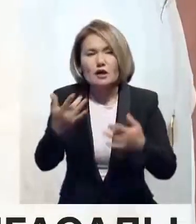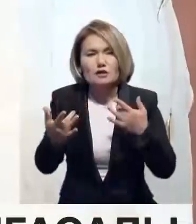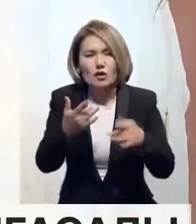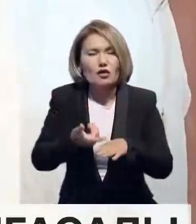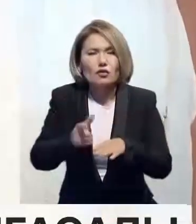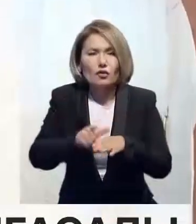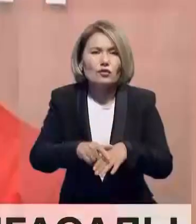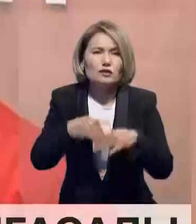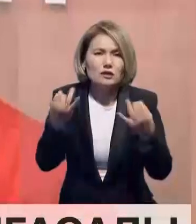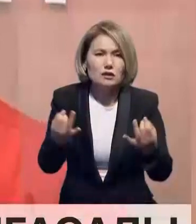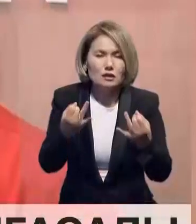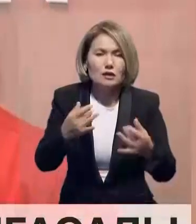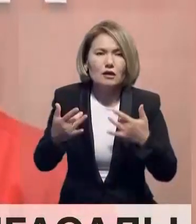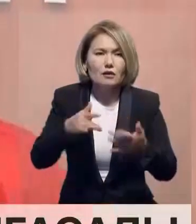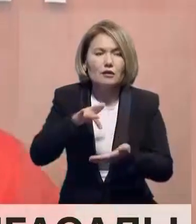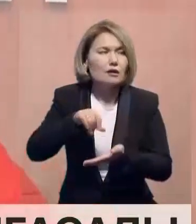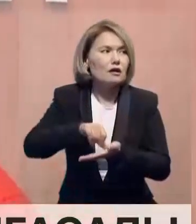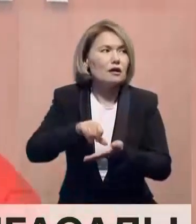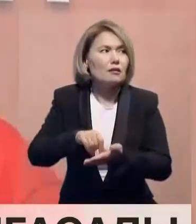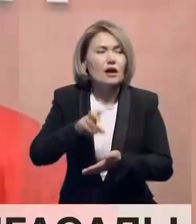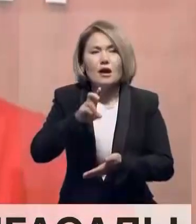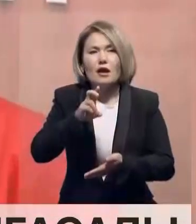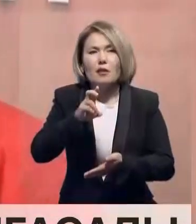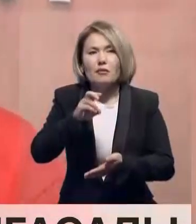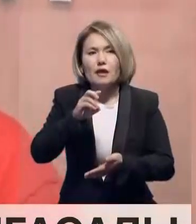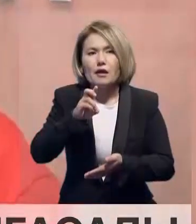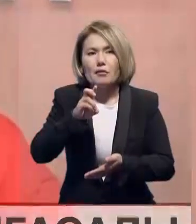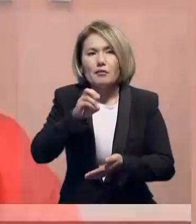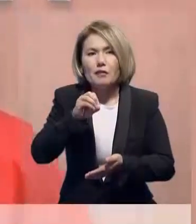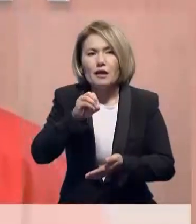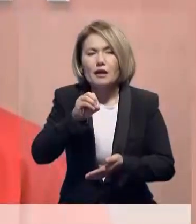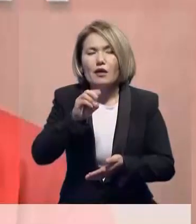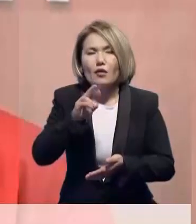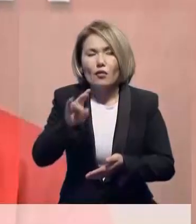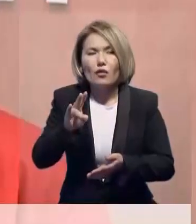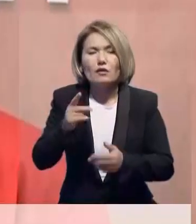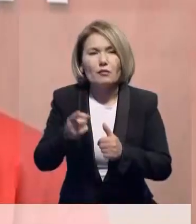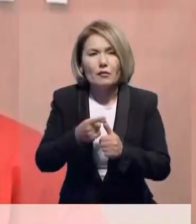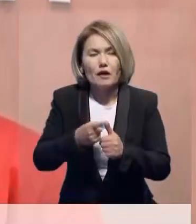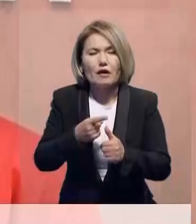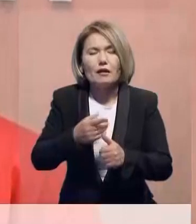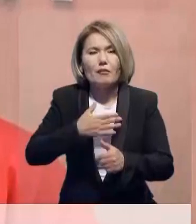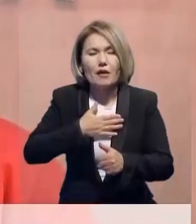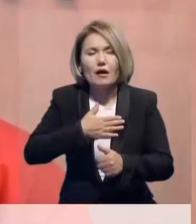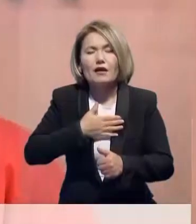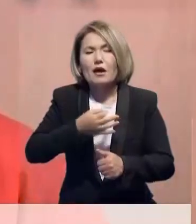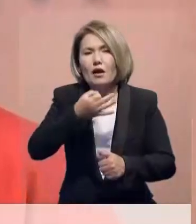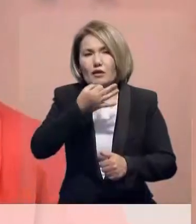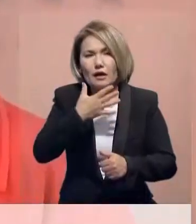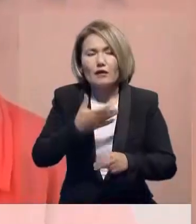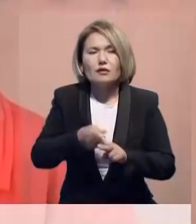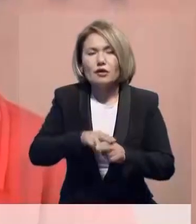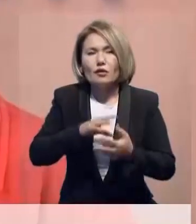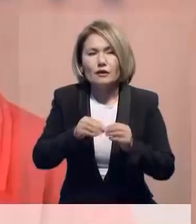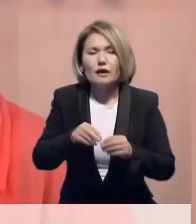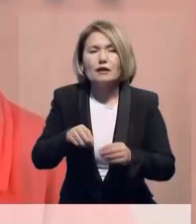жүгі жеңіл емес. Бекон деген бала өте қатты ұнайды. Және бұл бала өте андай дедомдікі,